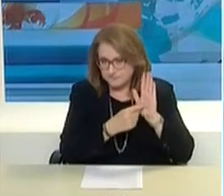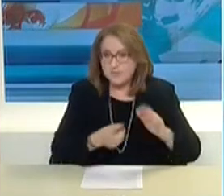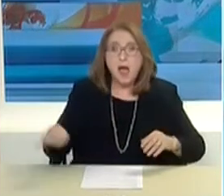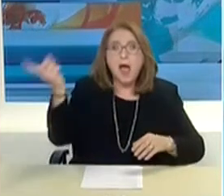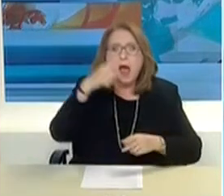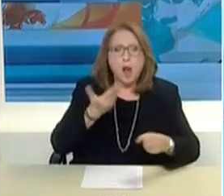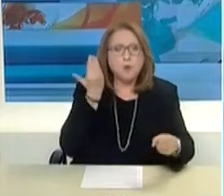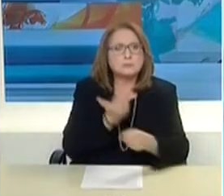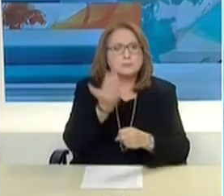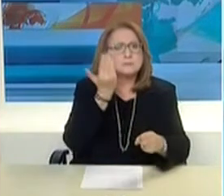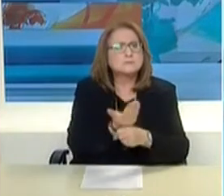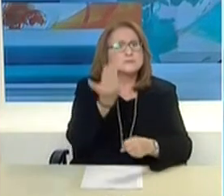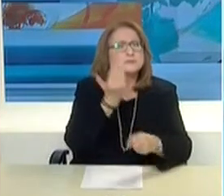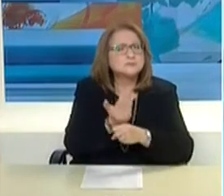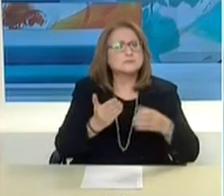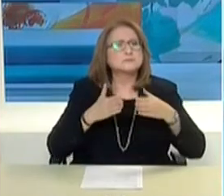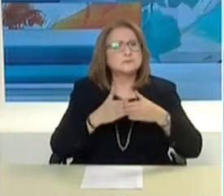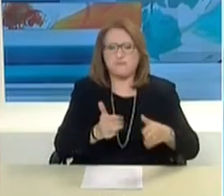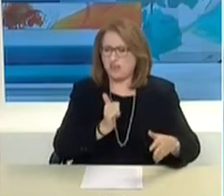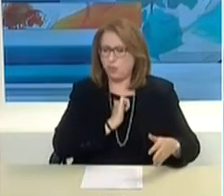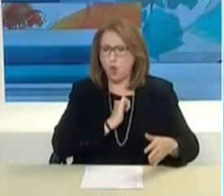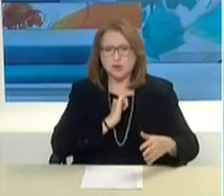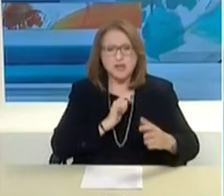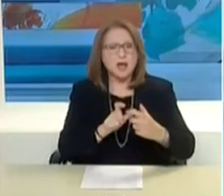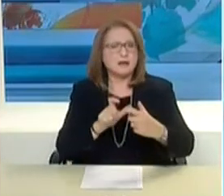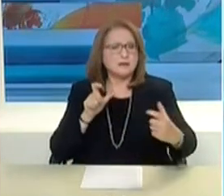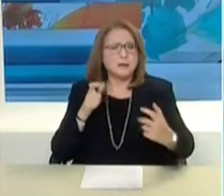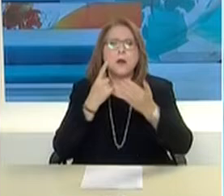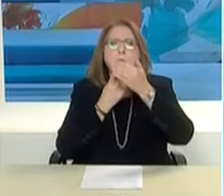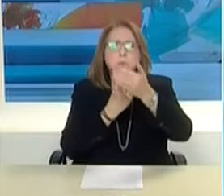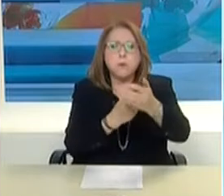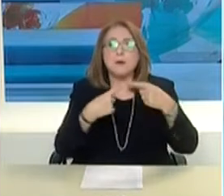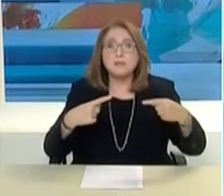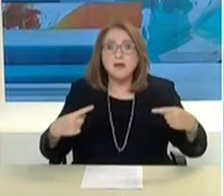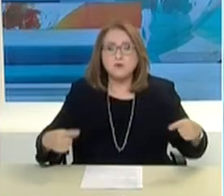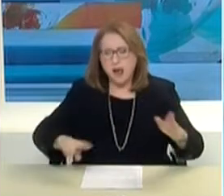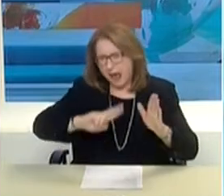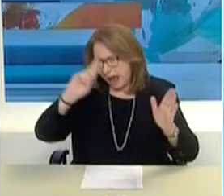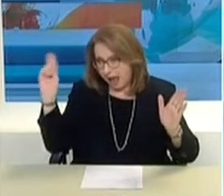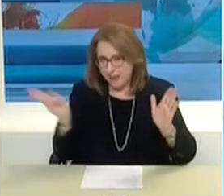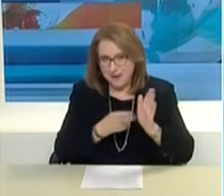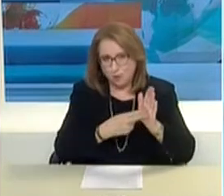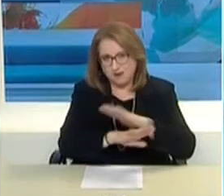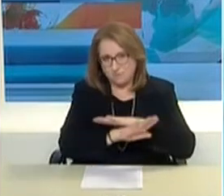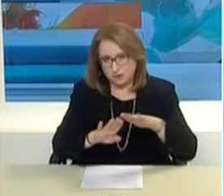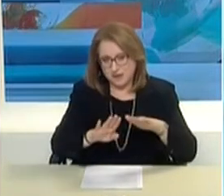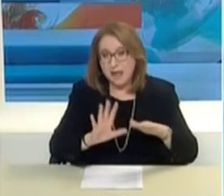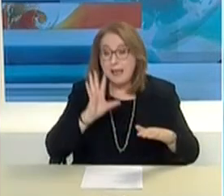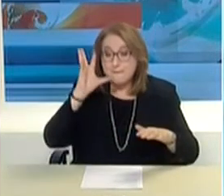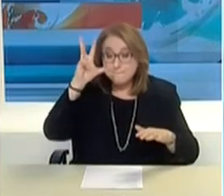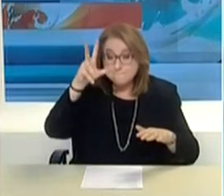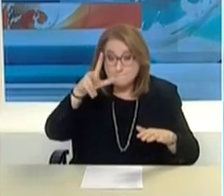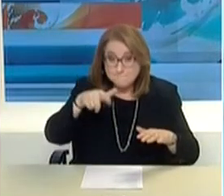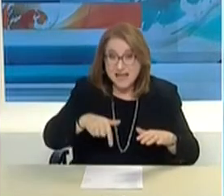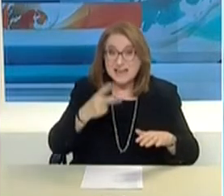την ελληνική επικράτεια. Όσα ιδιωτικά σκάφη αναψυχής βρίσκονται σε πλεύση, υποχρεούνται ως τα μεσάνυχτα